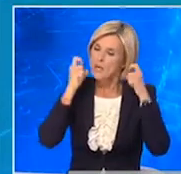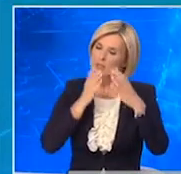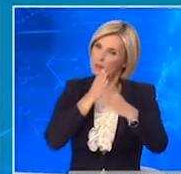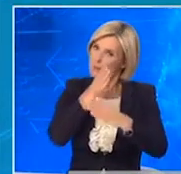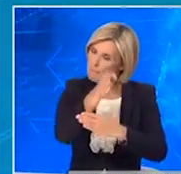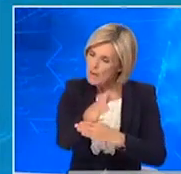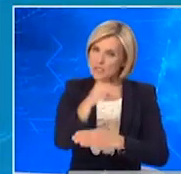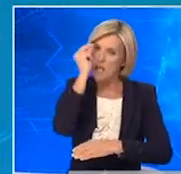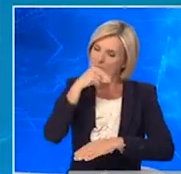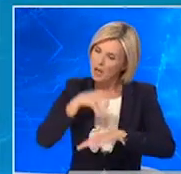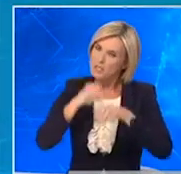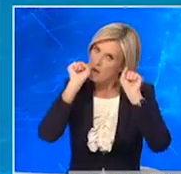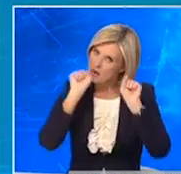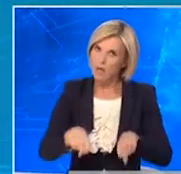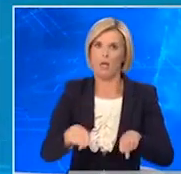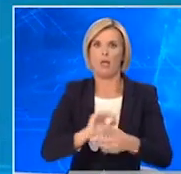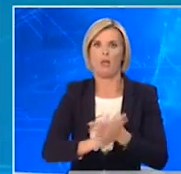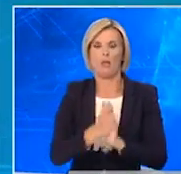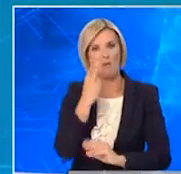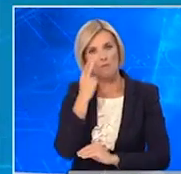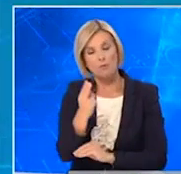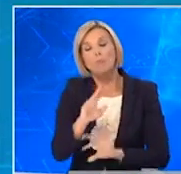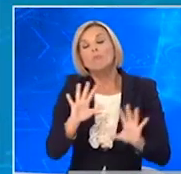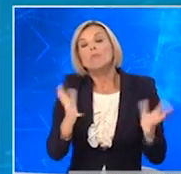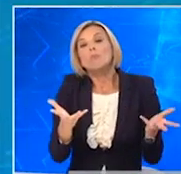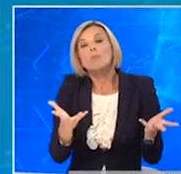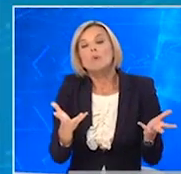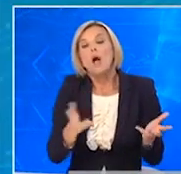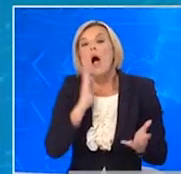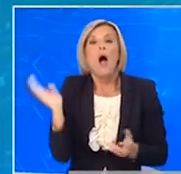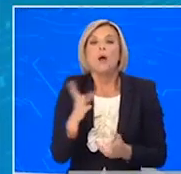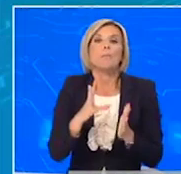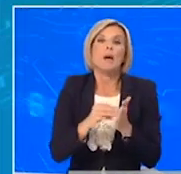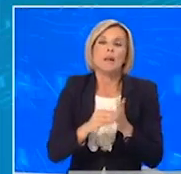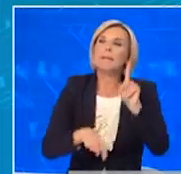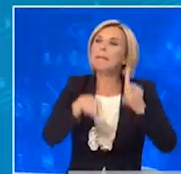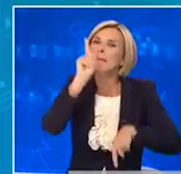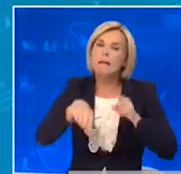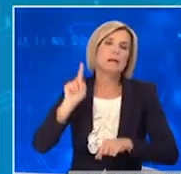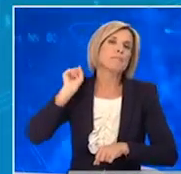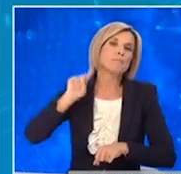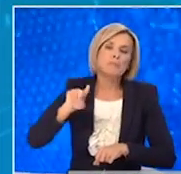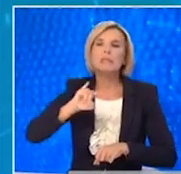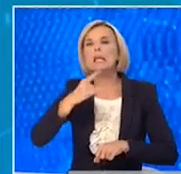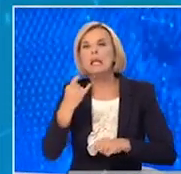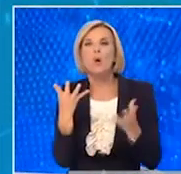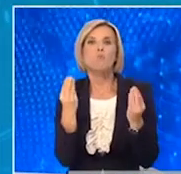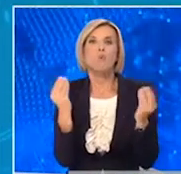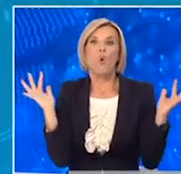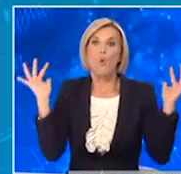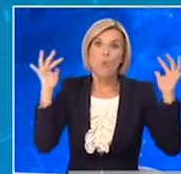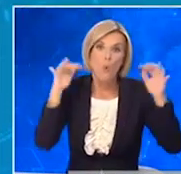τους κανόνες στο ζήτημα αυτό. Το αν θα πρέπει, επειδή προφανώς υπάρχει συγχρονισμός και υπάρχει